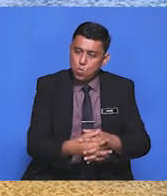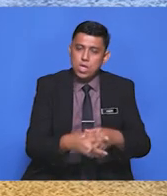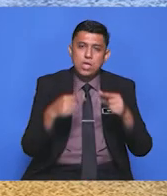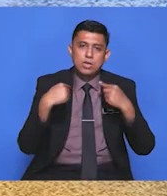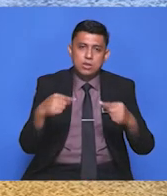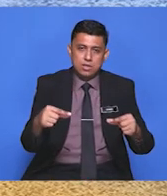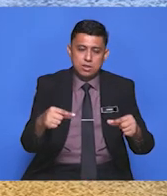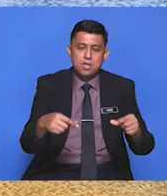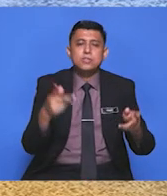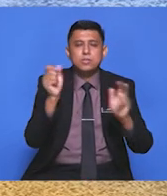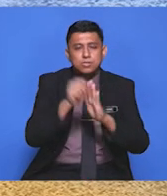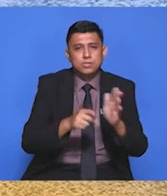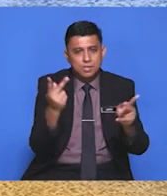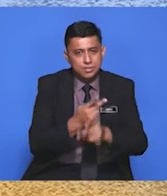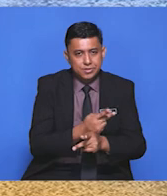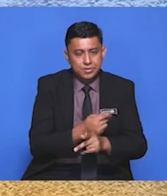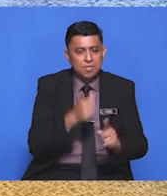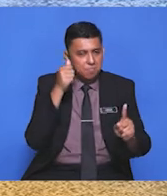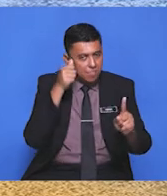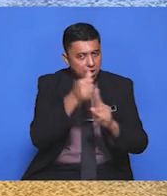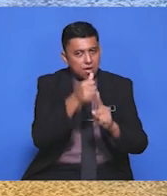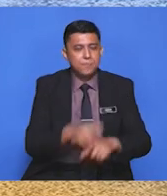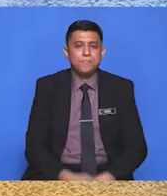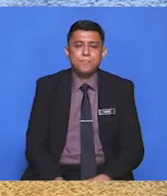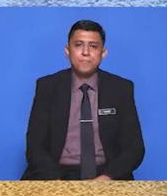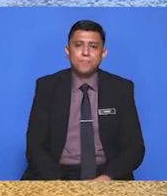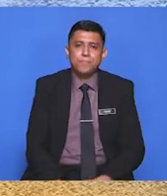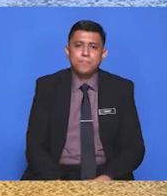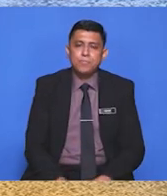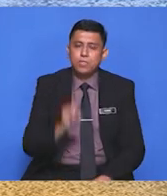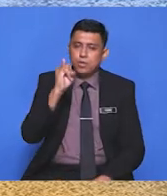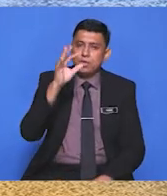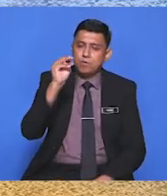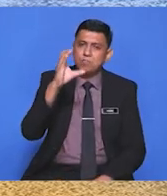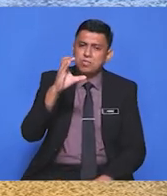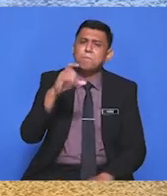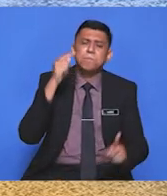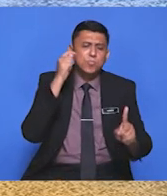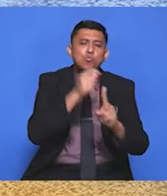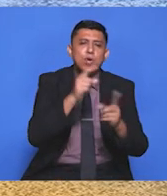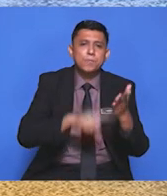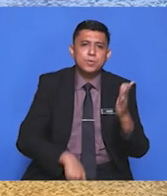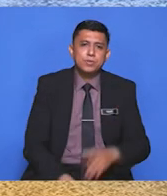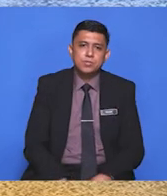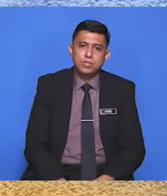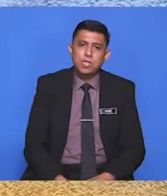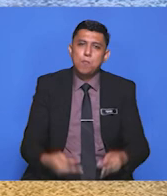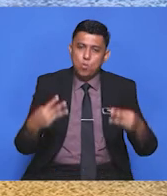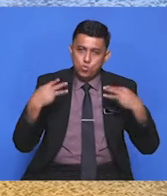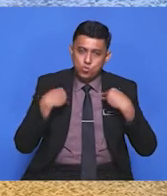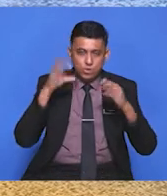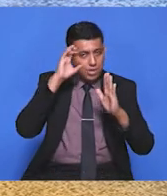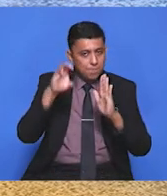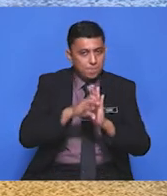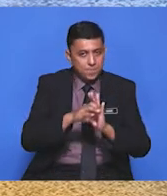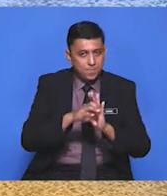bergerak sekali dan searah. Jadi tujuan IMC ini apa dia? Yang pertama, mewujudkan